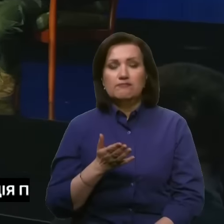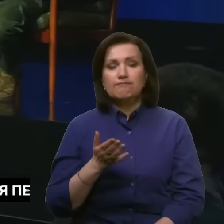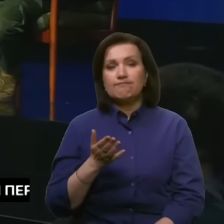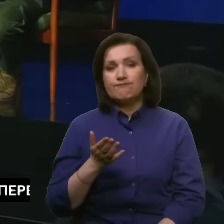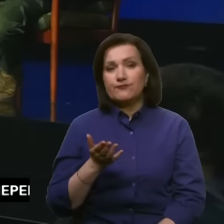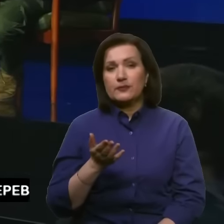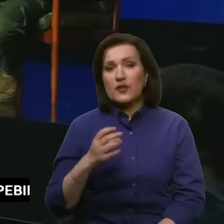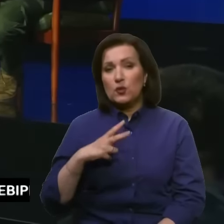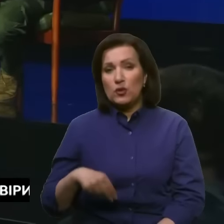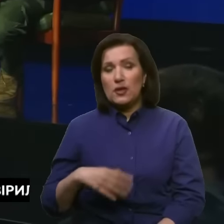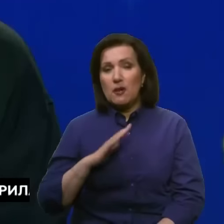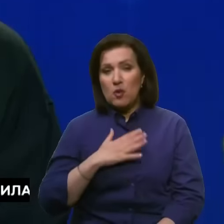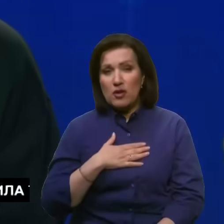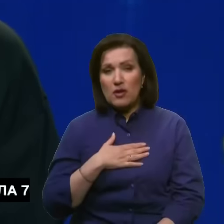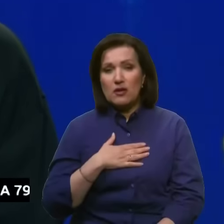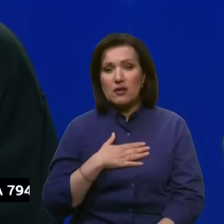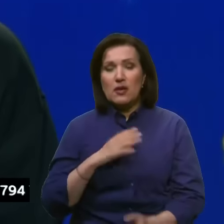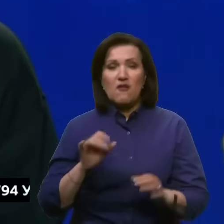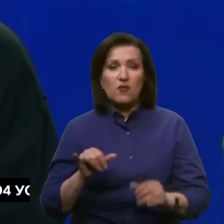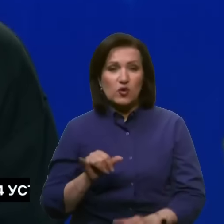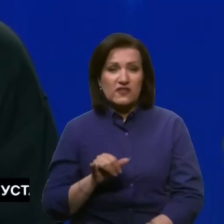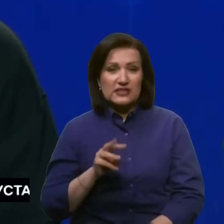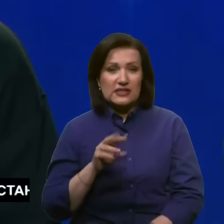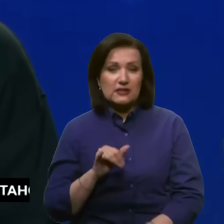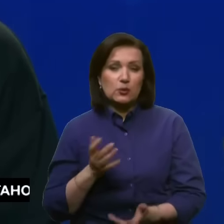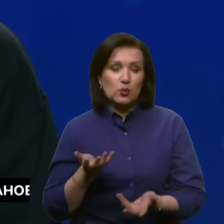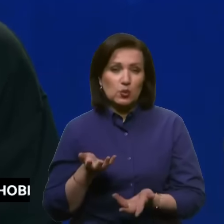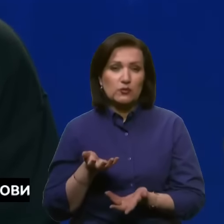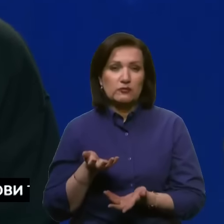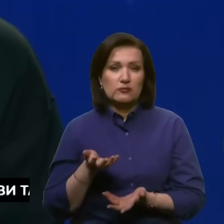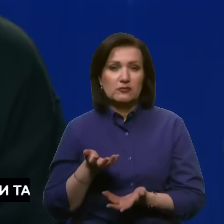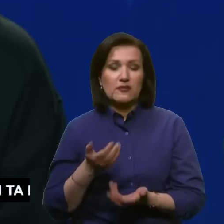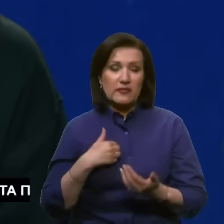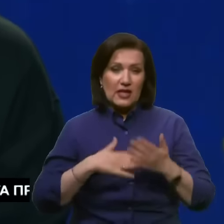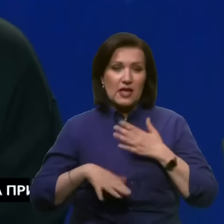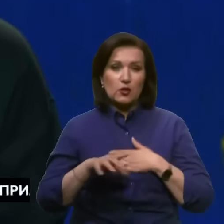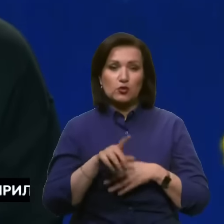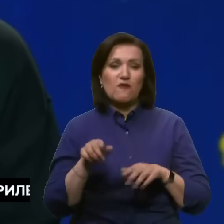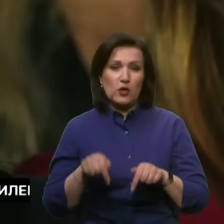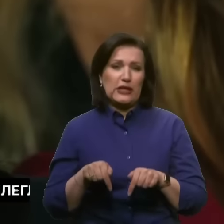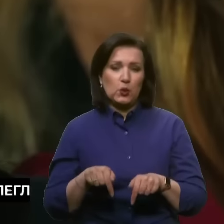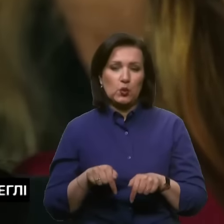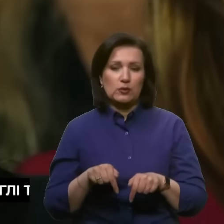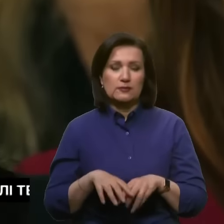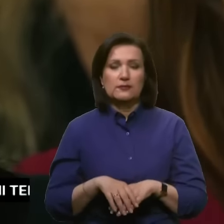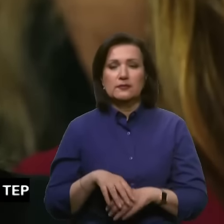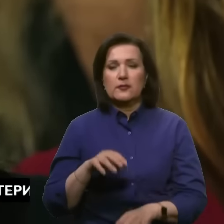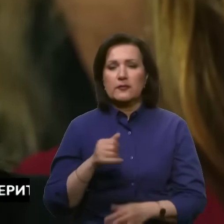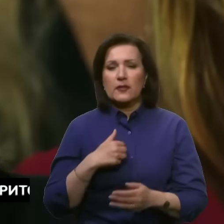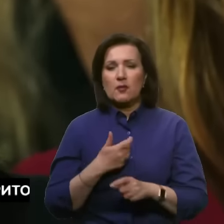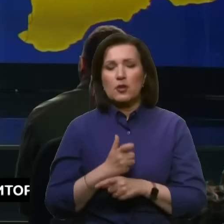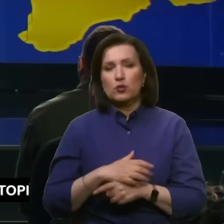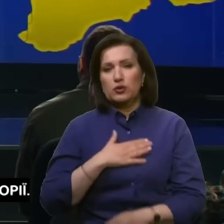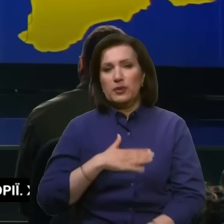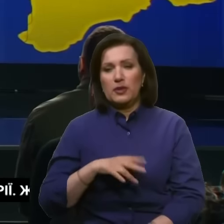А донька моя в університеті. Ну, я радий, що вони тут. І мені